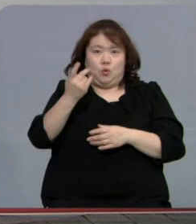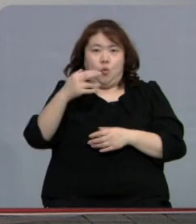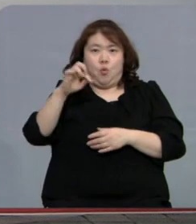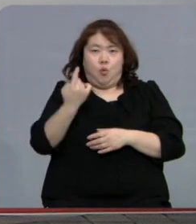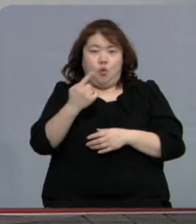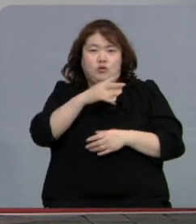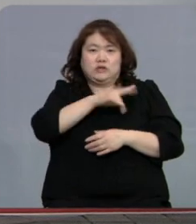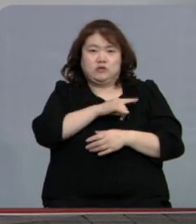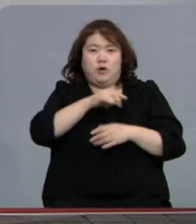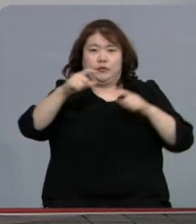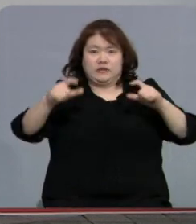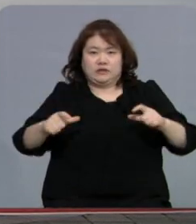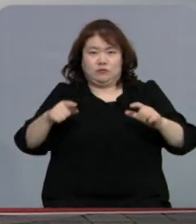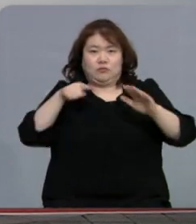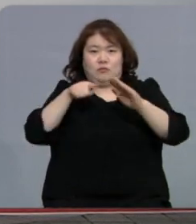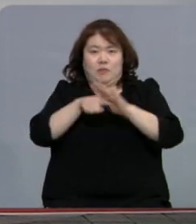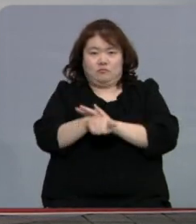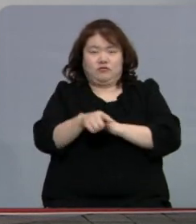방문할 예정입니다.